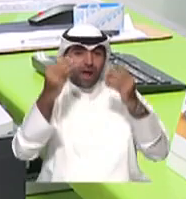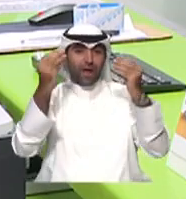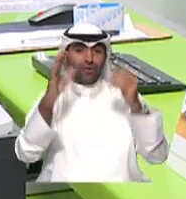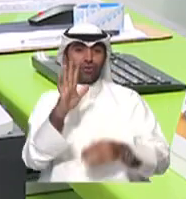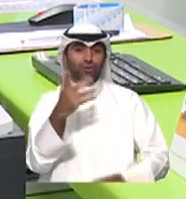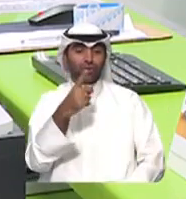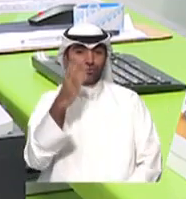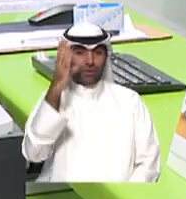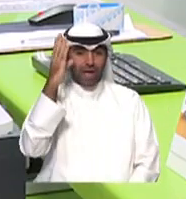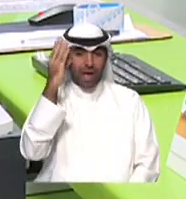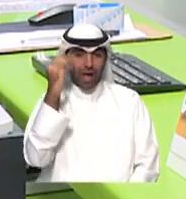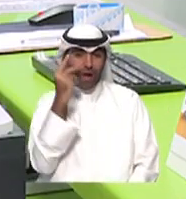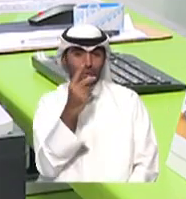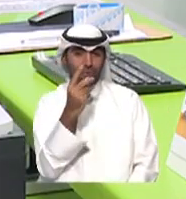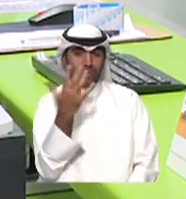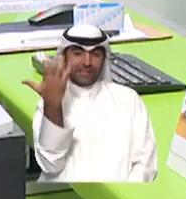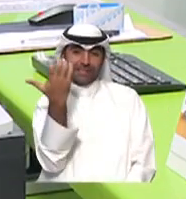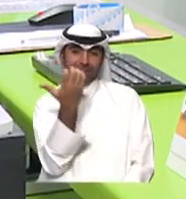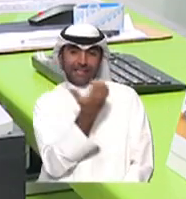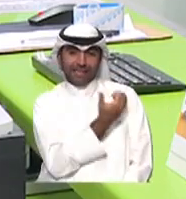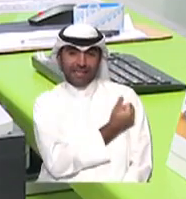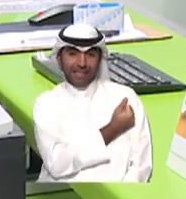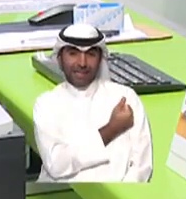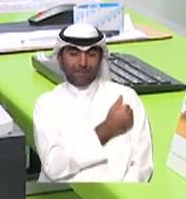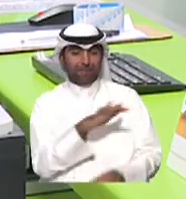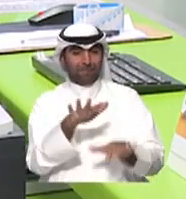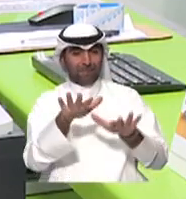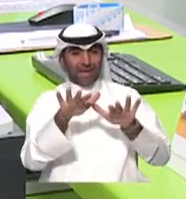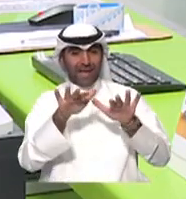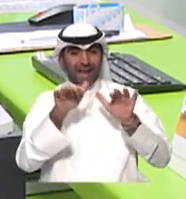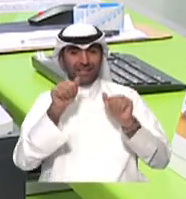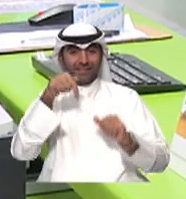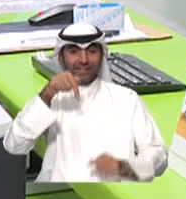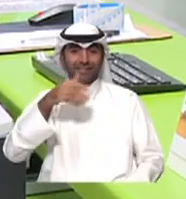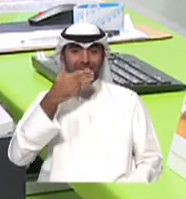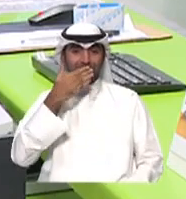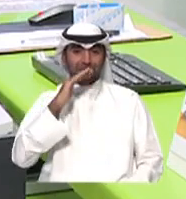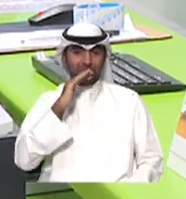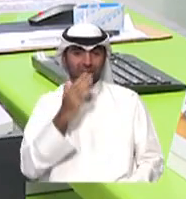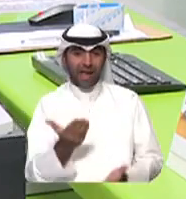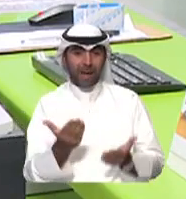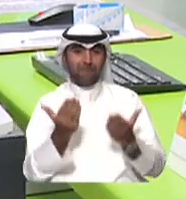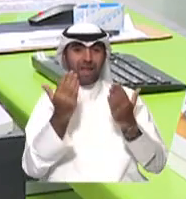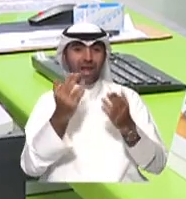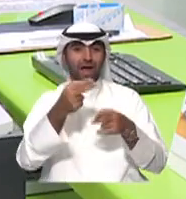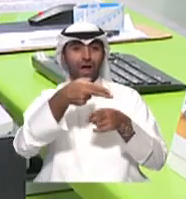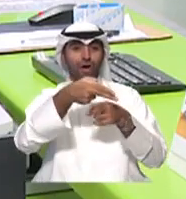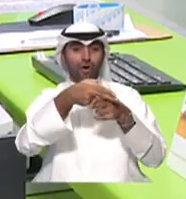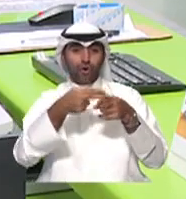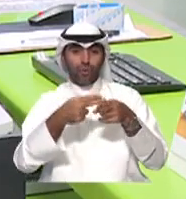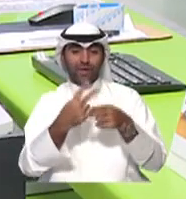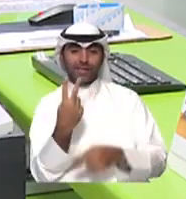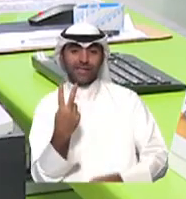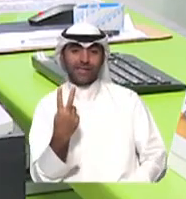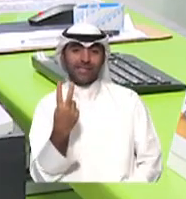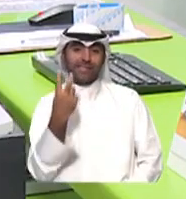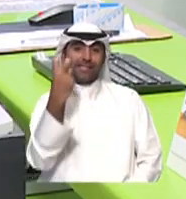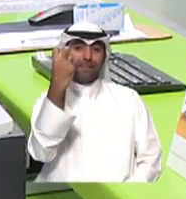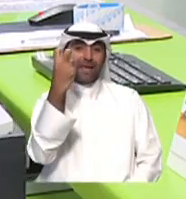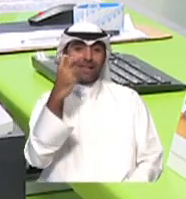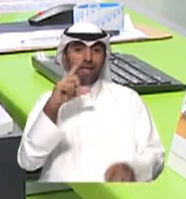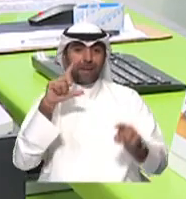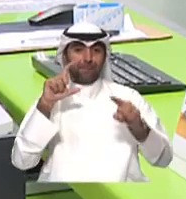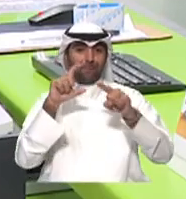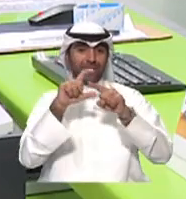أن وصلنا عدد 0 في العناية المركزة في المستشفى الأميري، إغلاق 3 عنايات مركزة في المستشفى الأميري. طبعا هذا